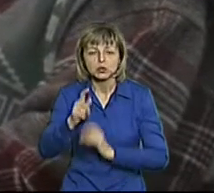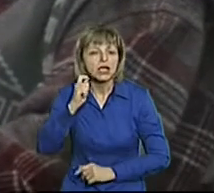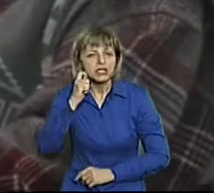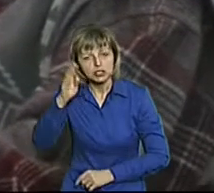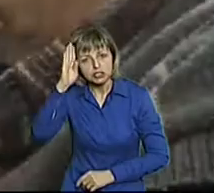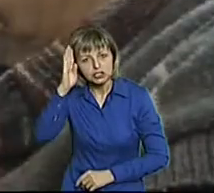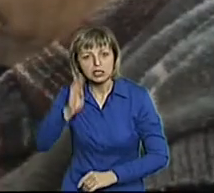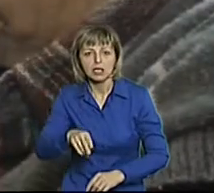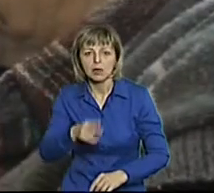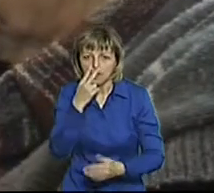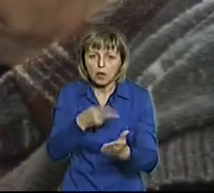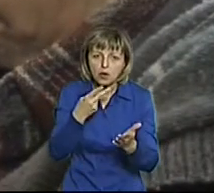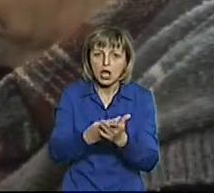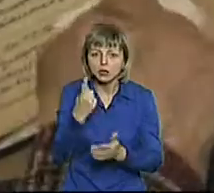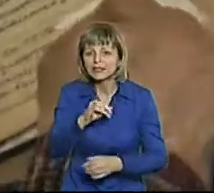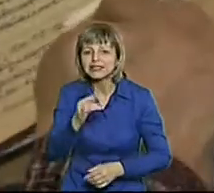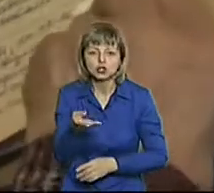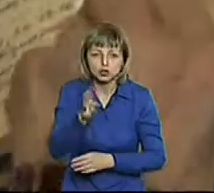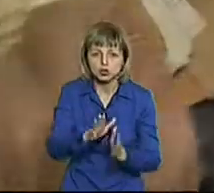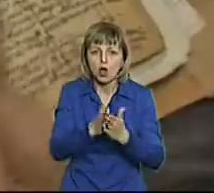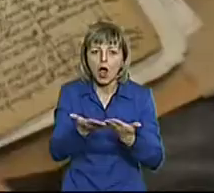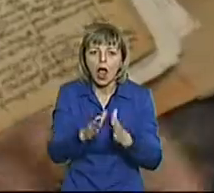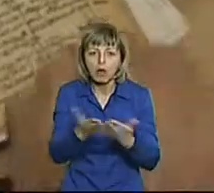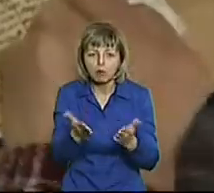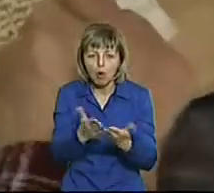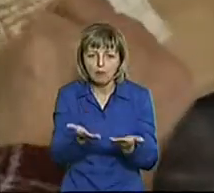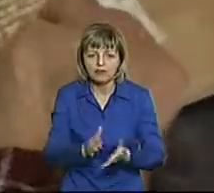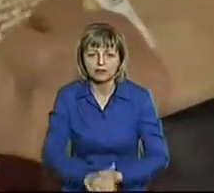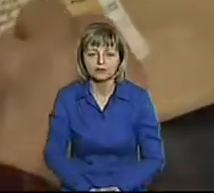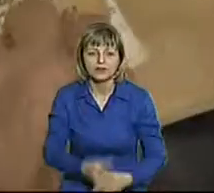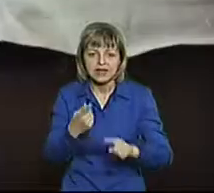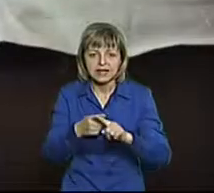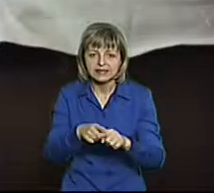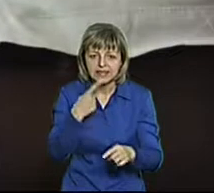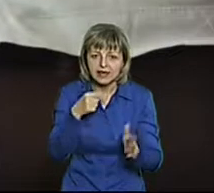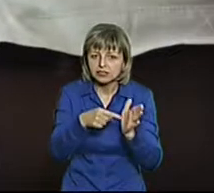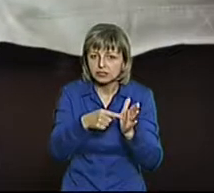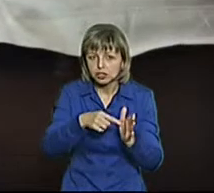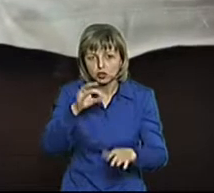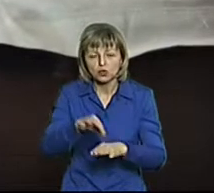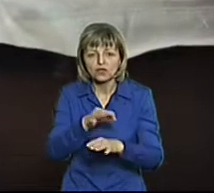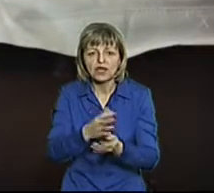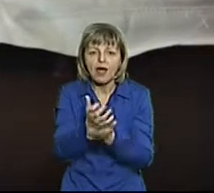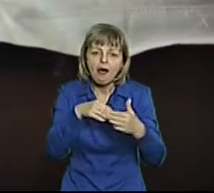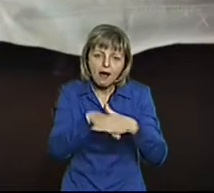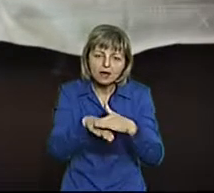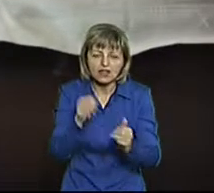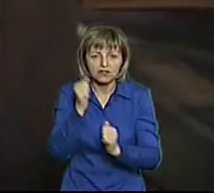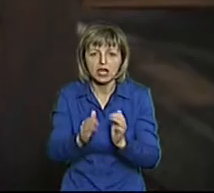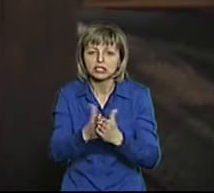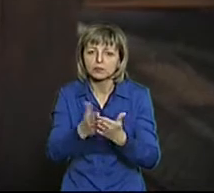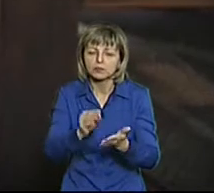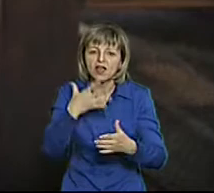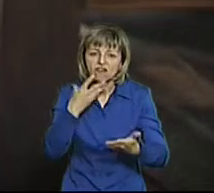91-річний Ростислав Стрілка показує один з чотирьох альбомів. Це, каже чоловік, його архів. У кожній папці